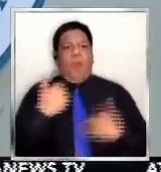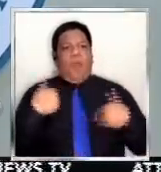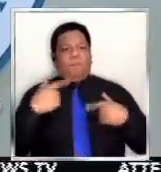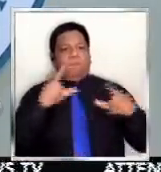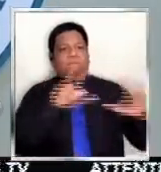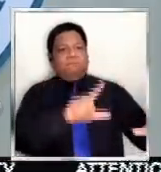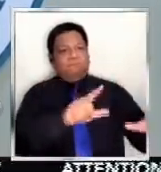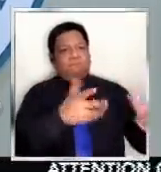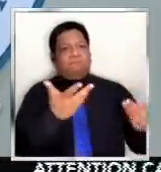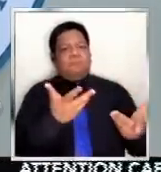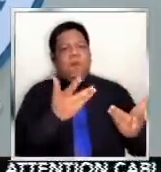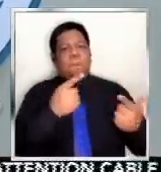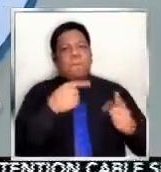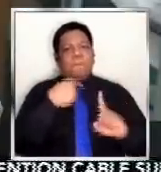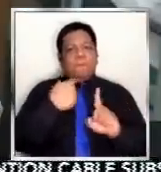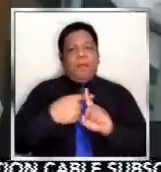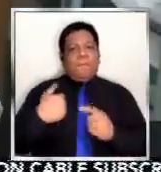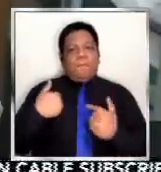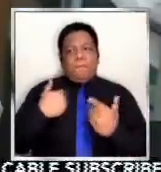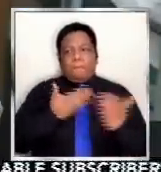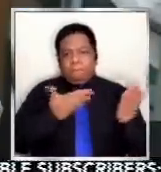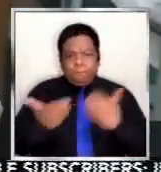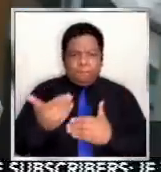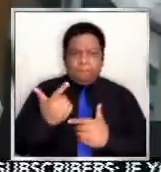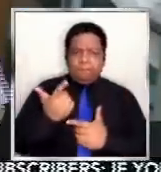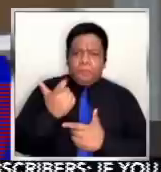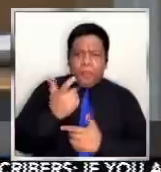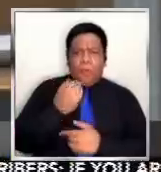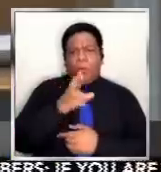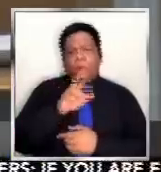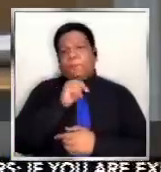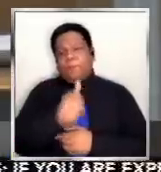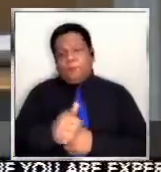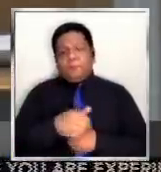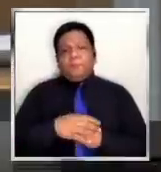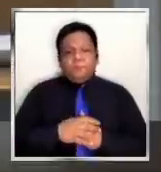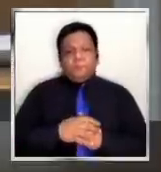ng armas o hindi. Chino Gaston, nakatutok, 24 oras.